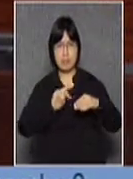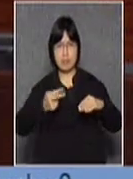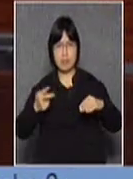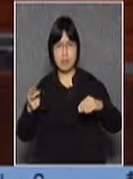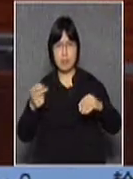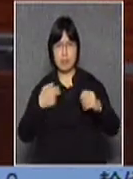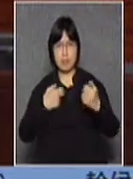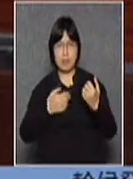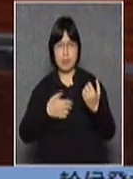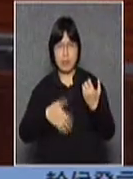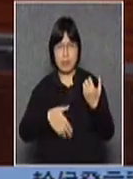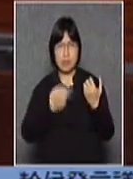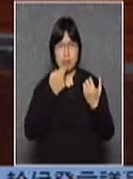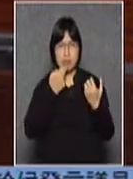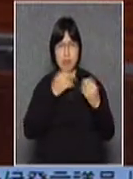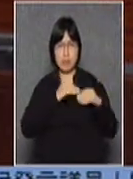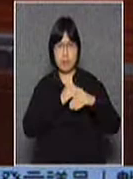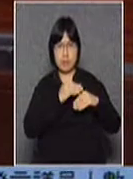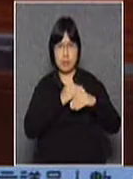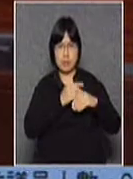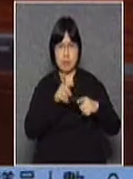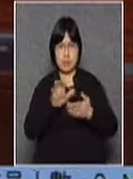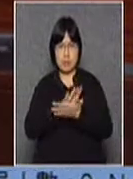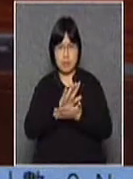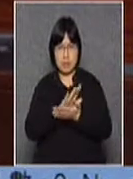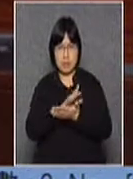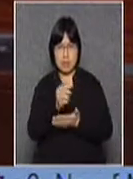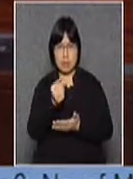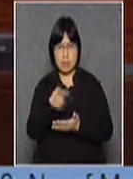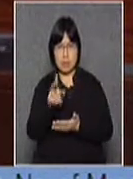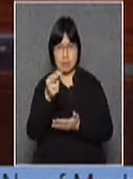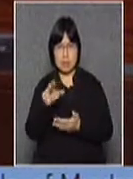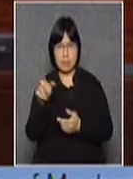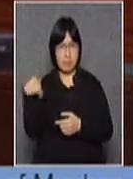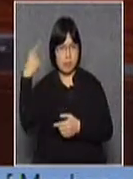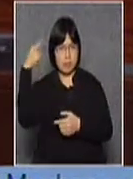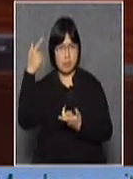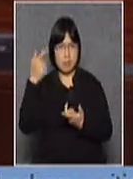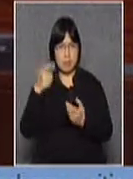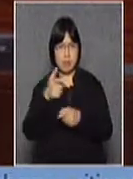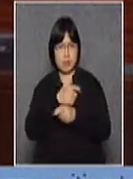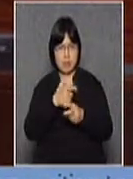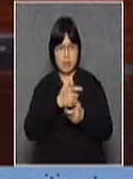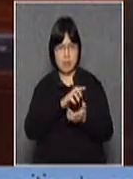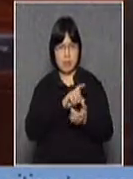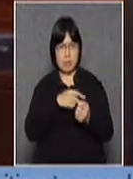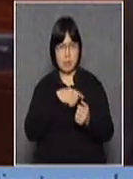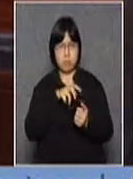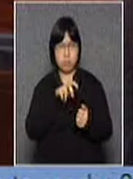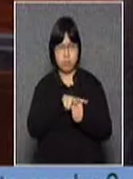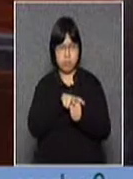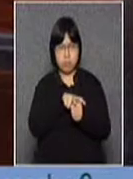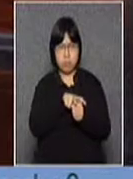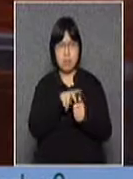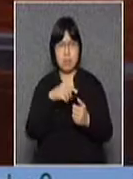的邊境。大家看到墨西哥那幾十年的發展，因為被這個美國經濟殖民的操控，將墨